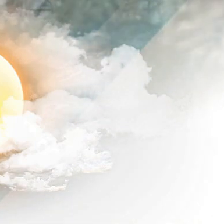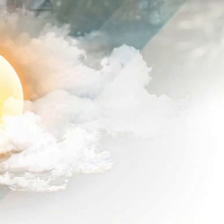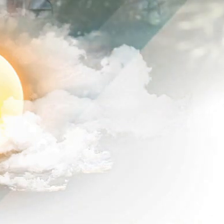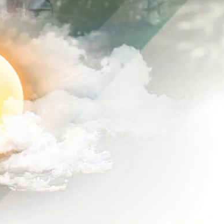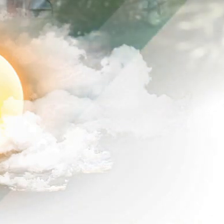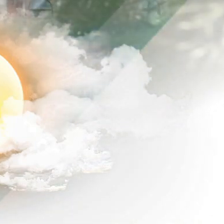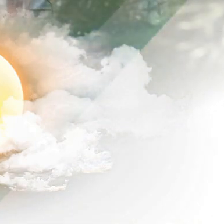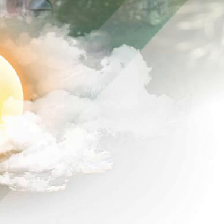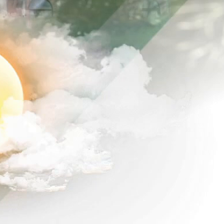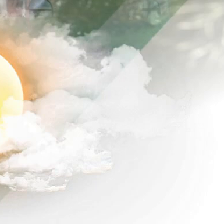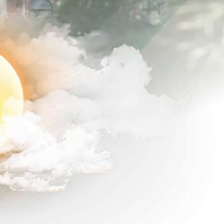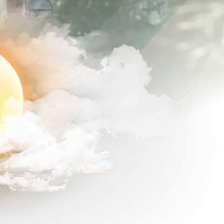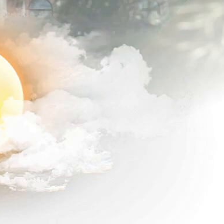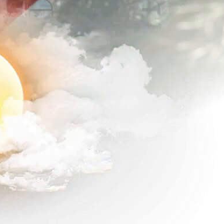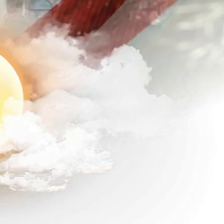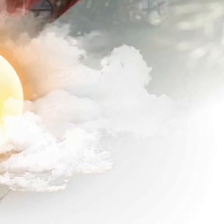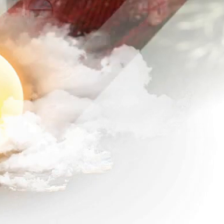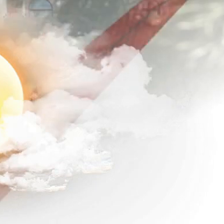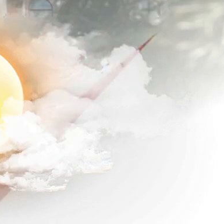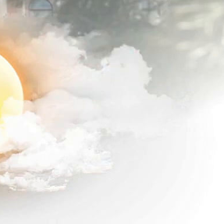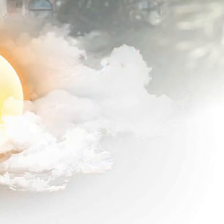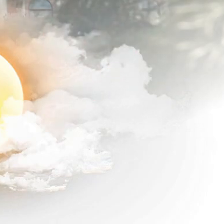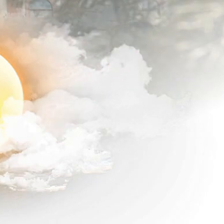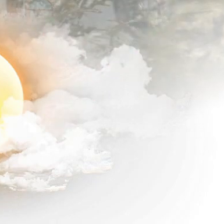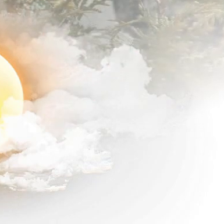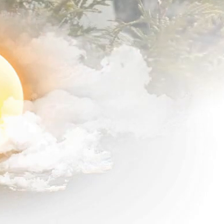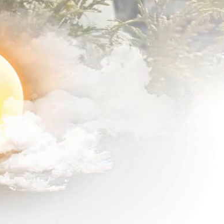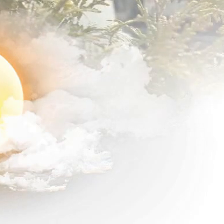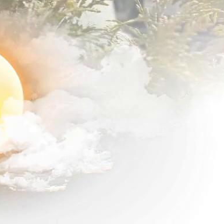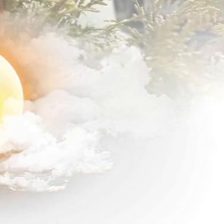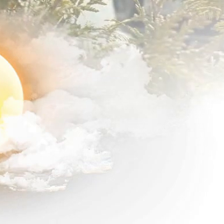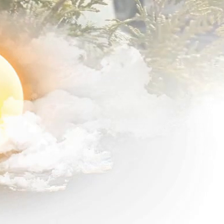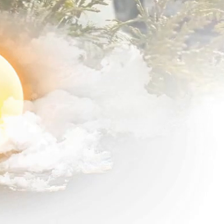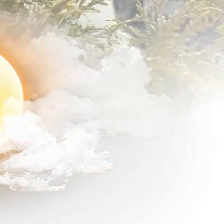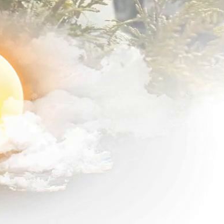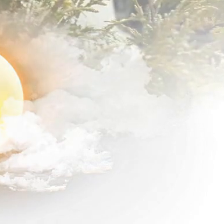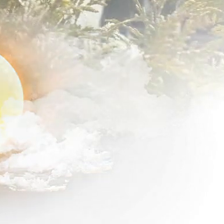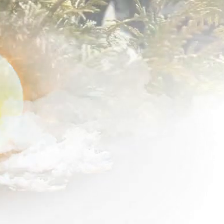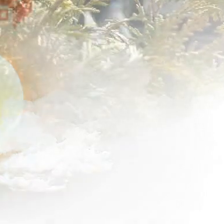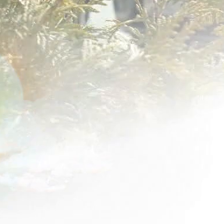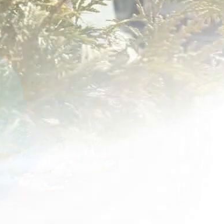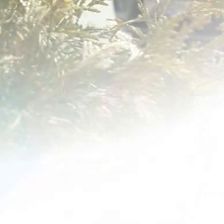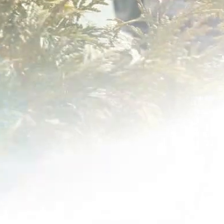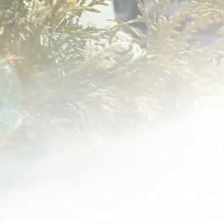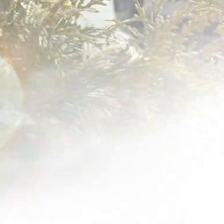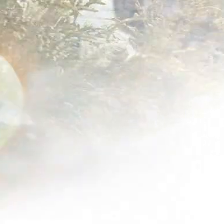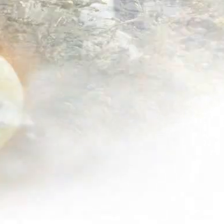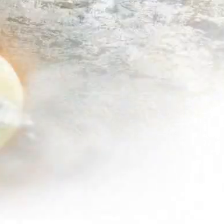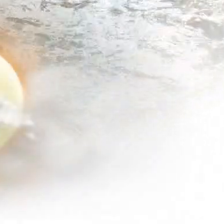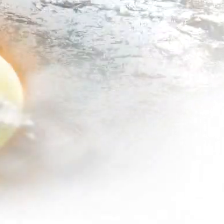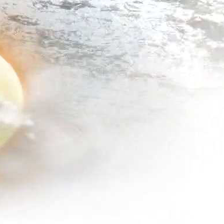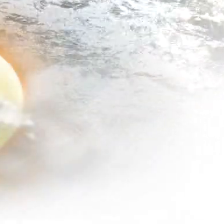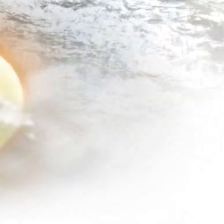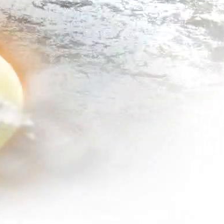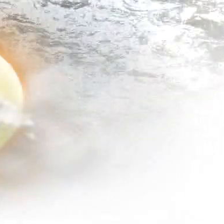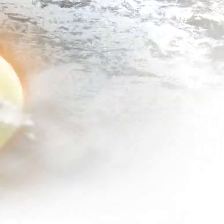вечарам. Воблачна, без ападкаў. Вецер паўночна-заходні 4-6 метраў за секунду. У